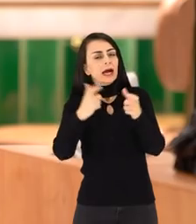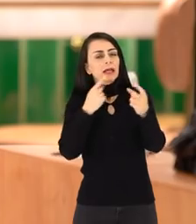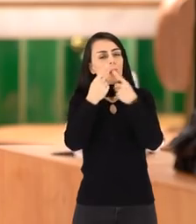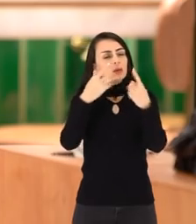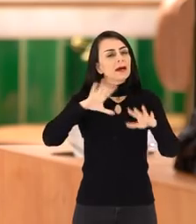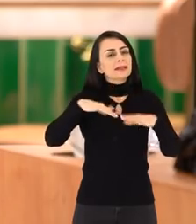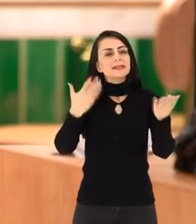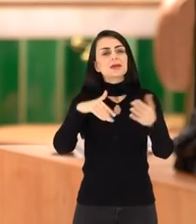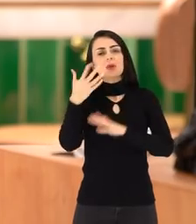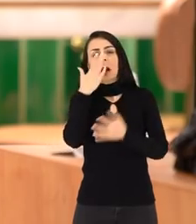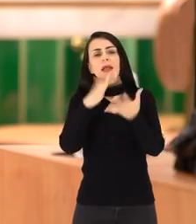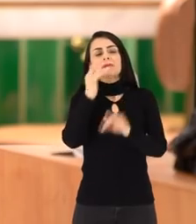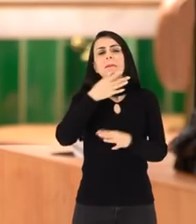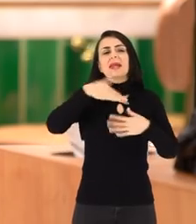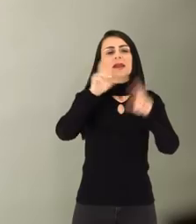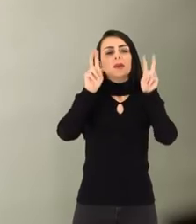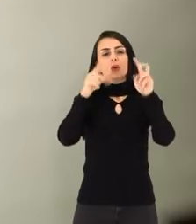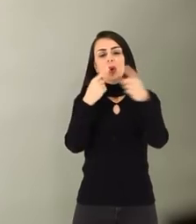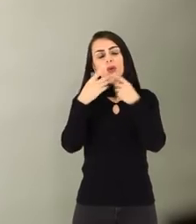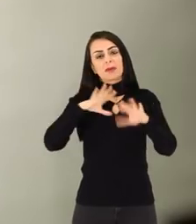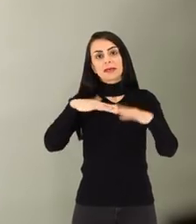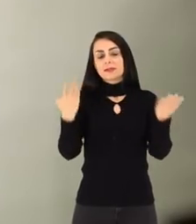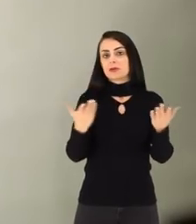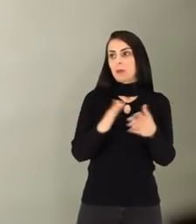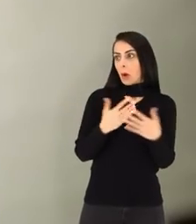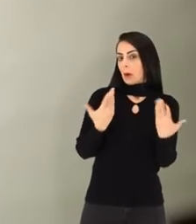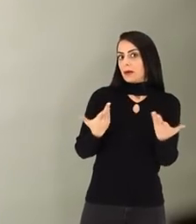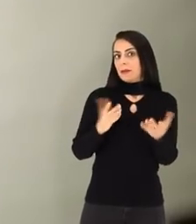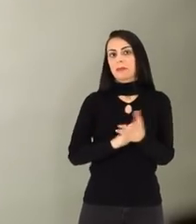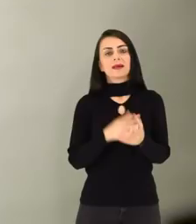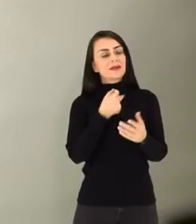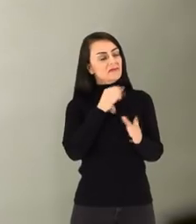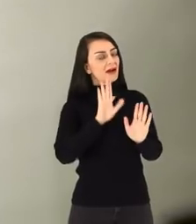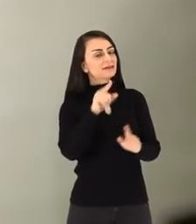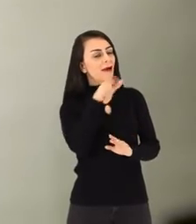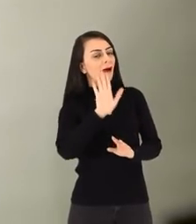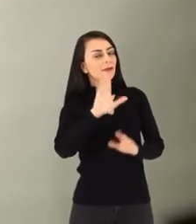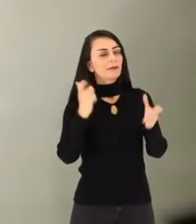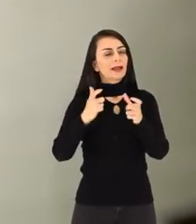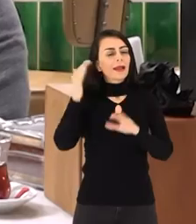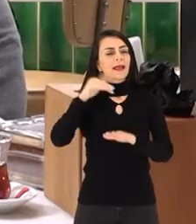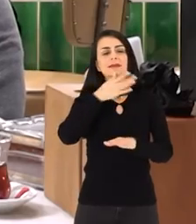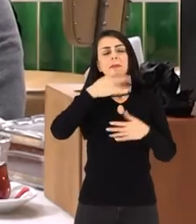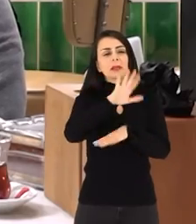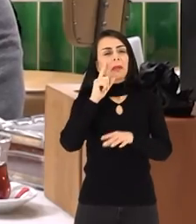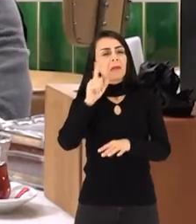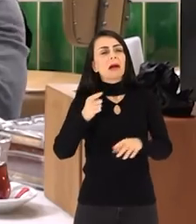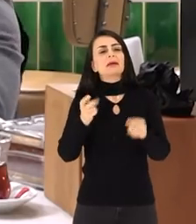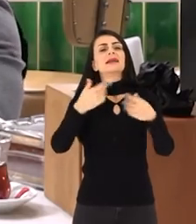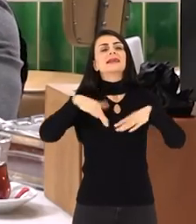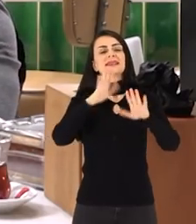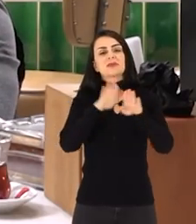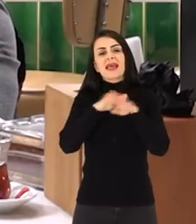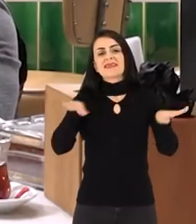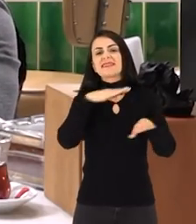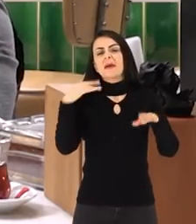girip sonra zaten kimsenin bilmediklerine de gireceğim. Tabii tabii. Dur sen. Yani sen daha dur. Nereye geldiğinin farkında değilsin. Burası evet. Kebapçı